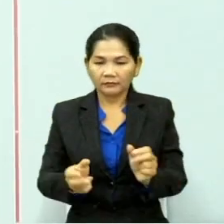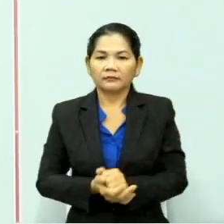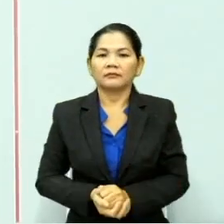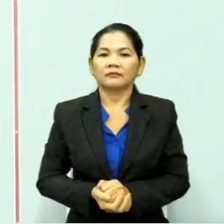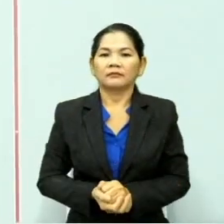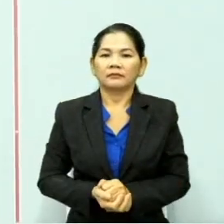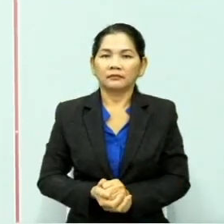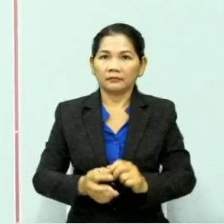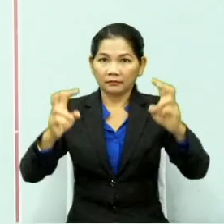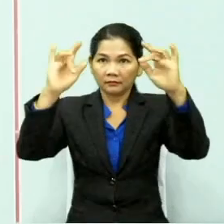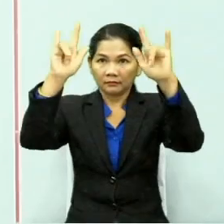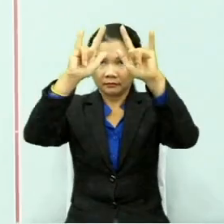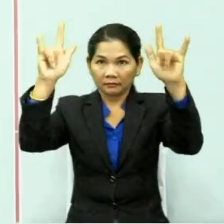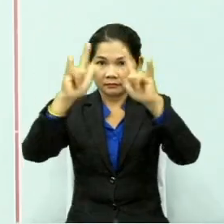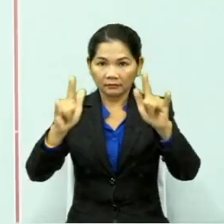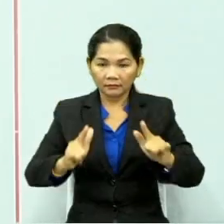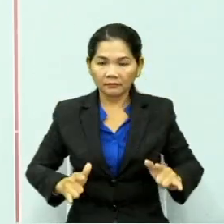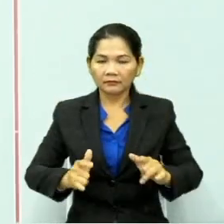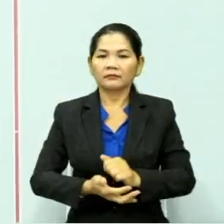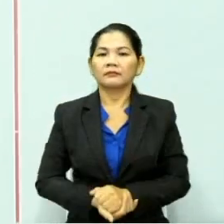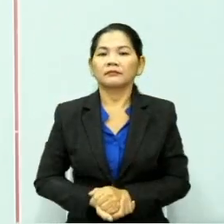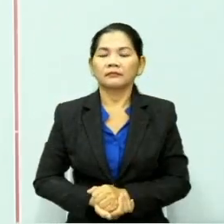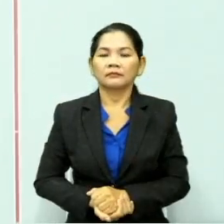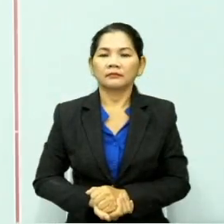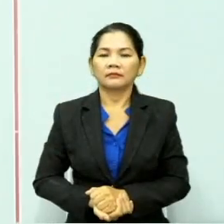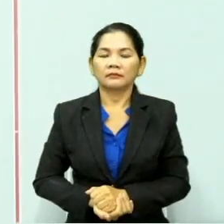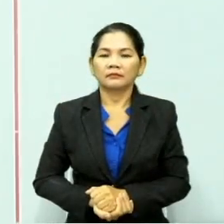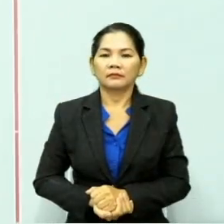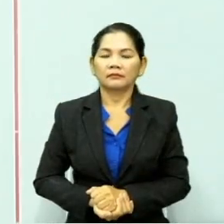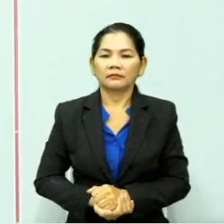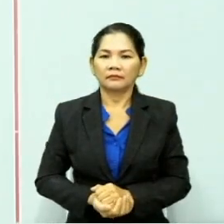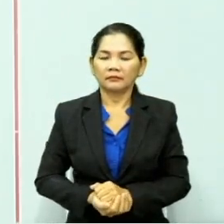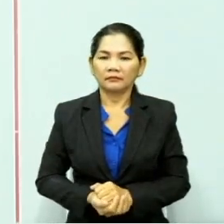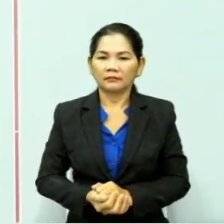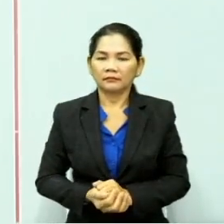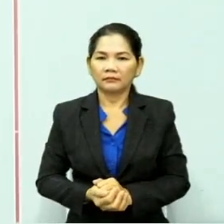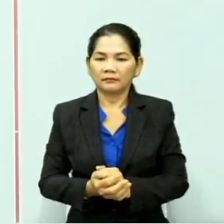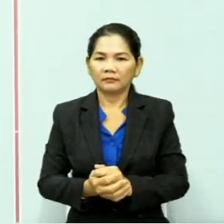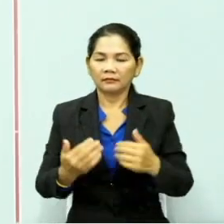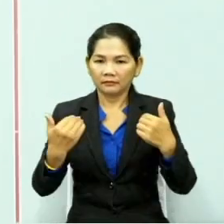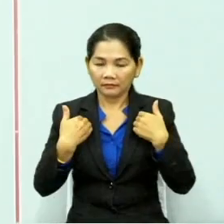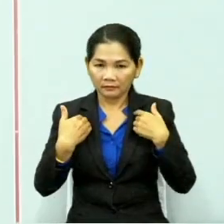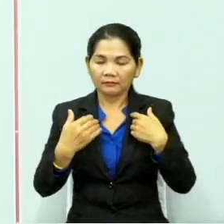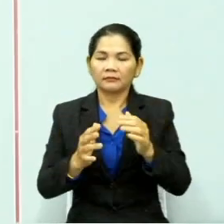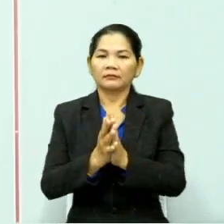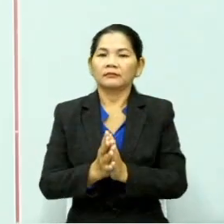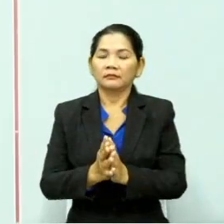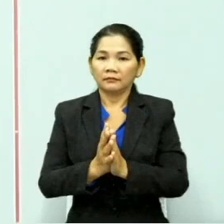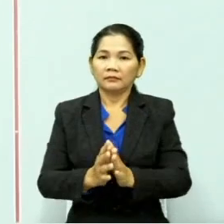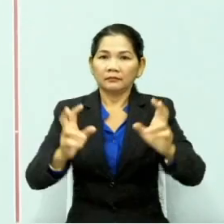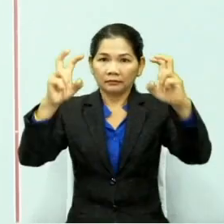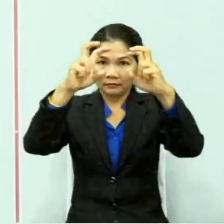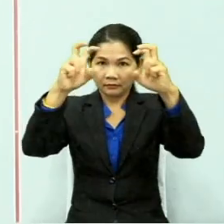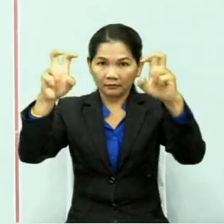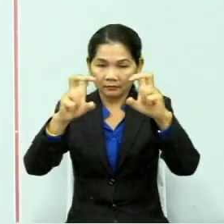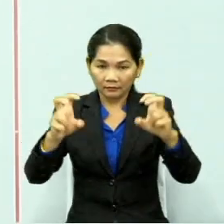ba sầy chăm krong mê bon pro pay